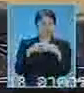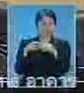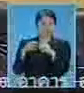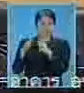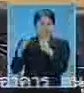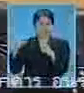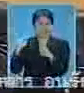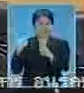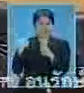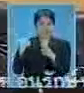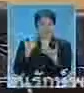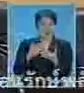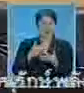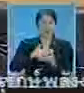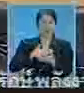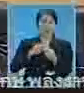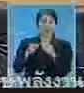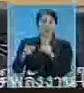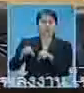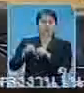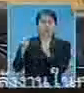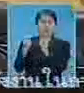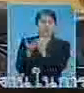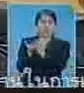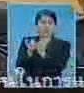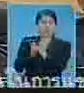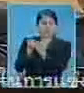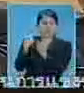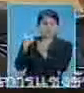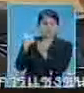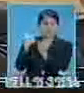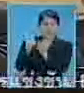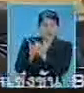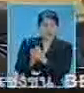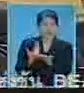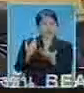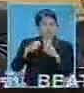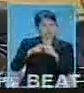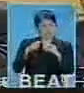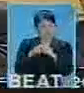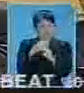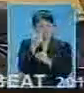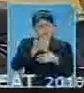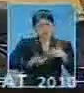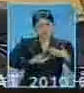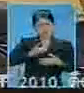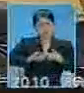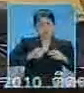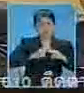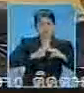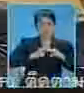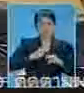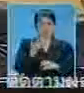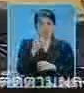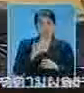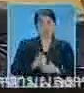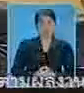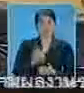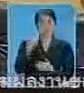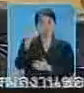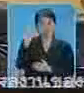วก็ขอกินส่วนต่างเพียงเท่านั้นนี่คือเป็นปัญหาและในอดีตก็เคยมีกรณี